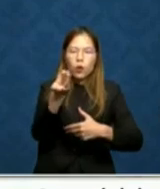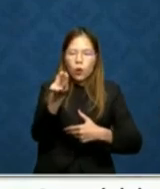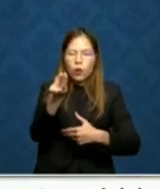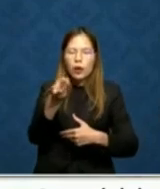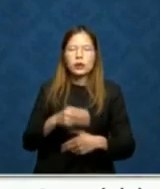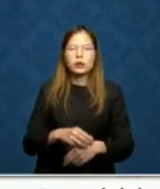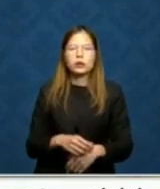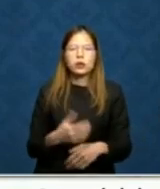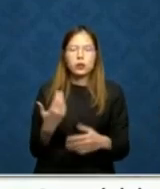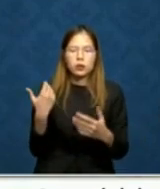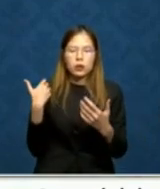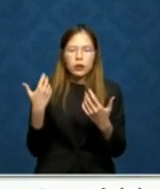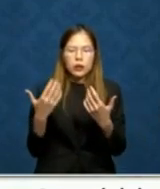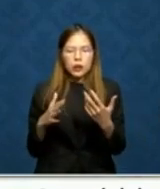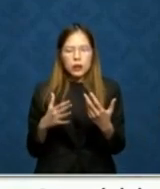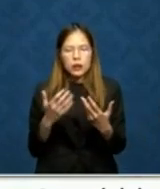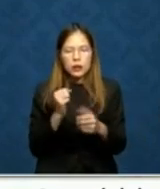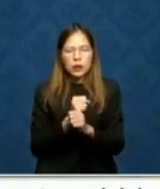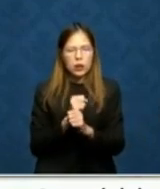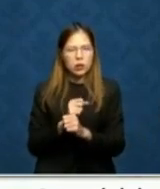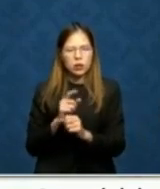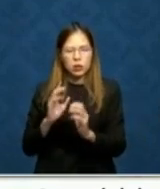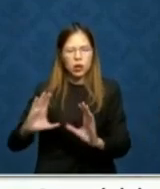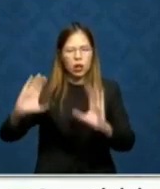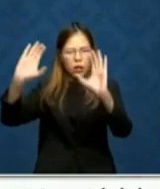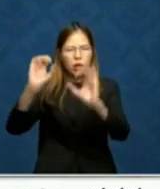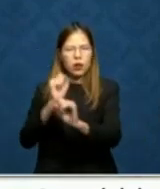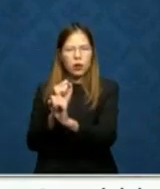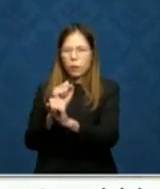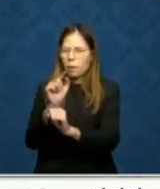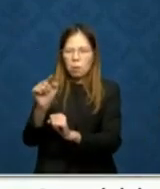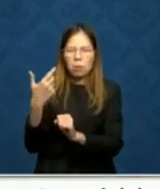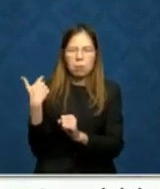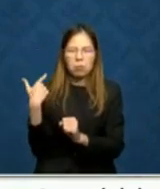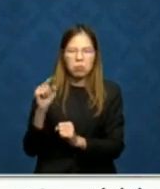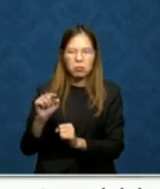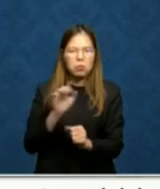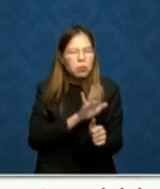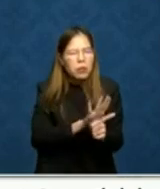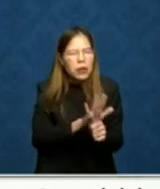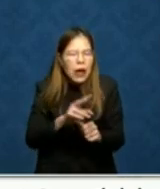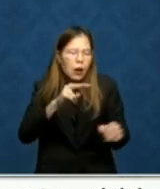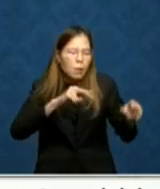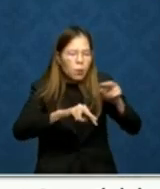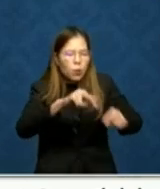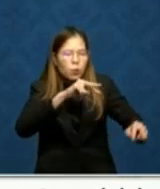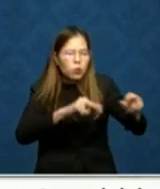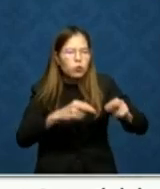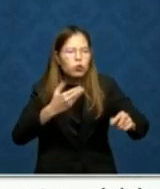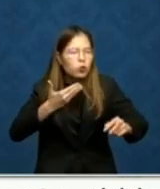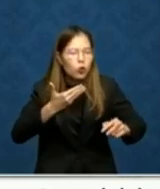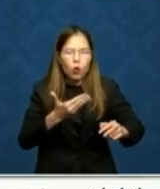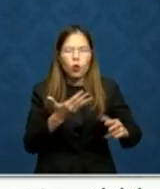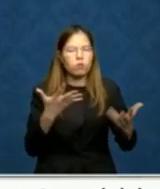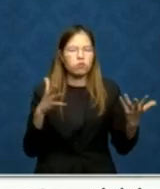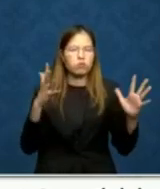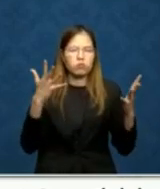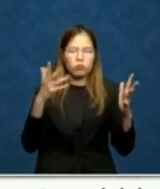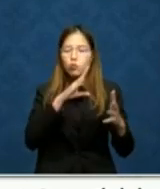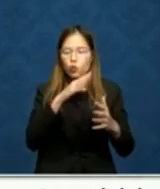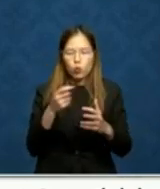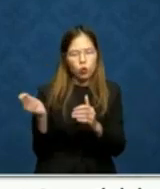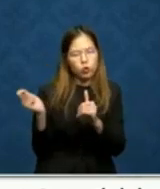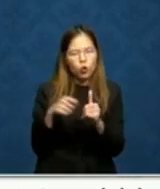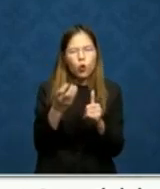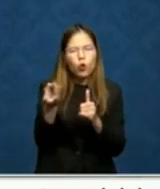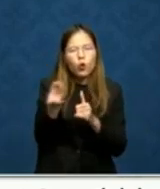และอีกข้อเท็จจริงหนึ่งก็คือเจ้าหน้าที่รัฐไม่ได้มีกำลังมากพอที่จะตามมาคุ้มครองเราได้ตลอดเวลาซึ่งถ้าโทษน้อยขนา